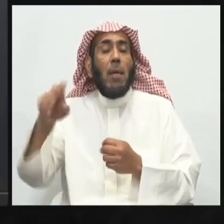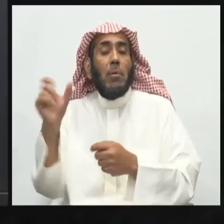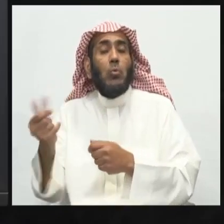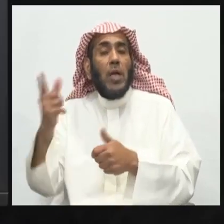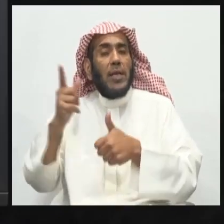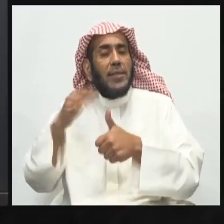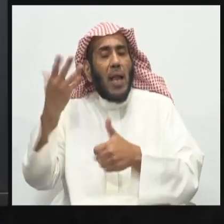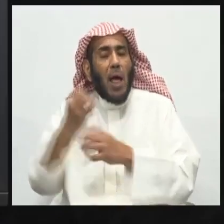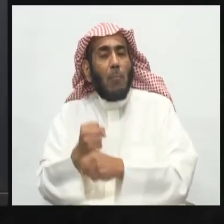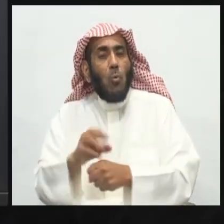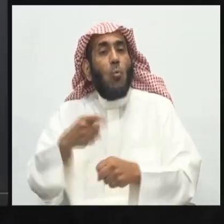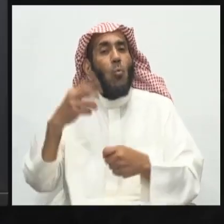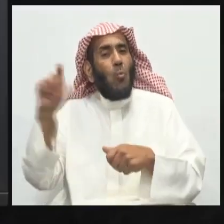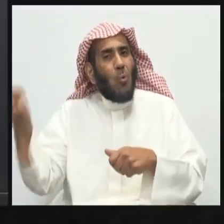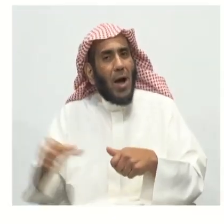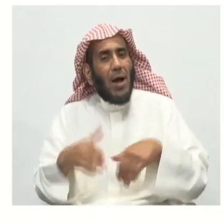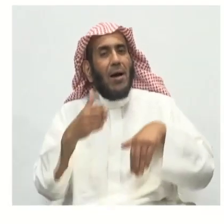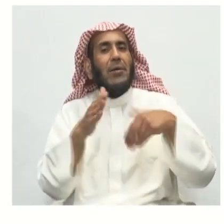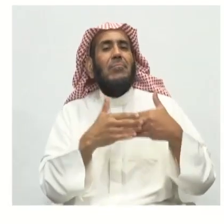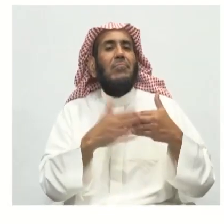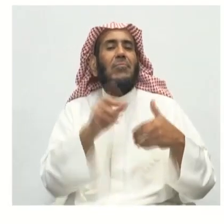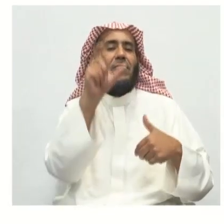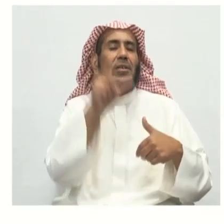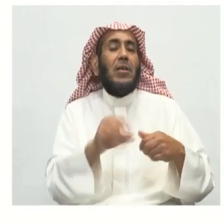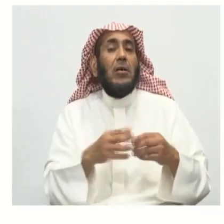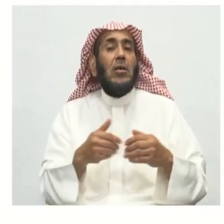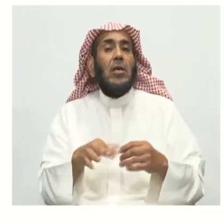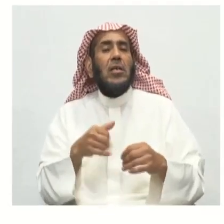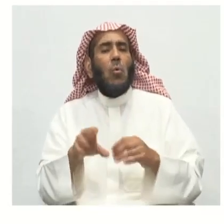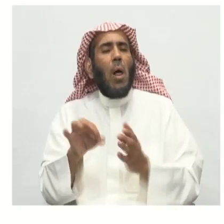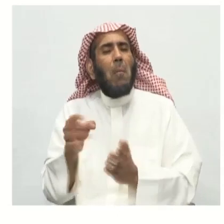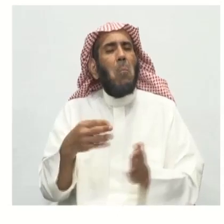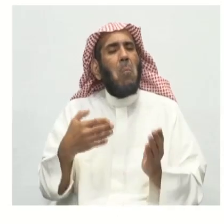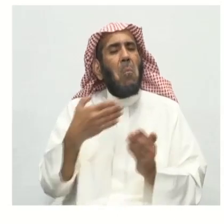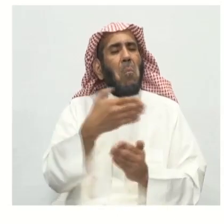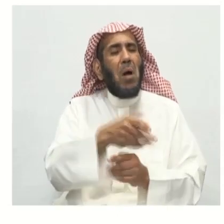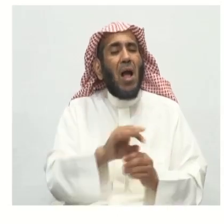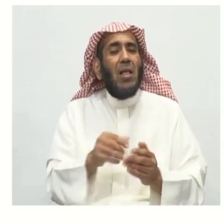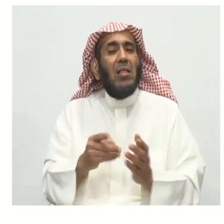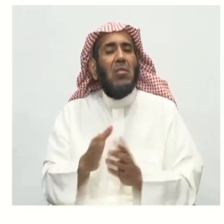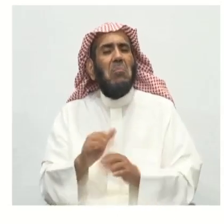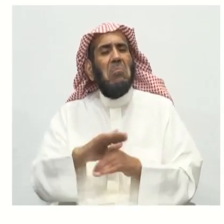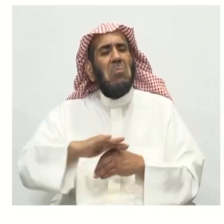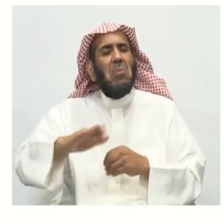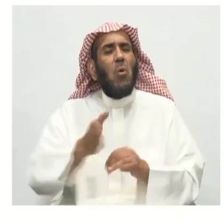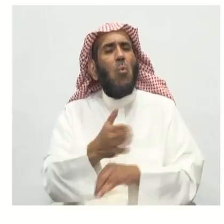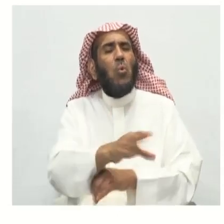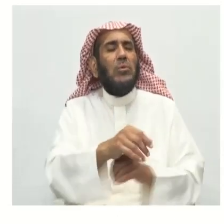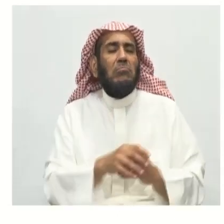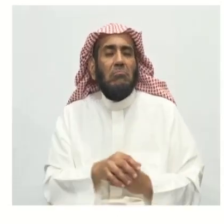السلام وفتاه اي جاوز المكان الذي ذهب عنه